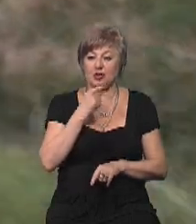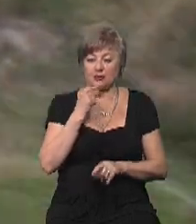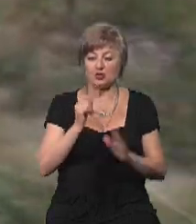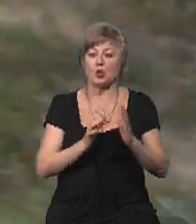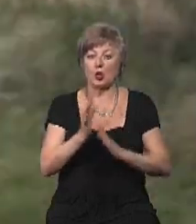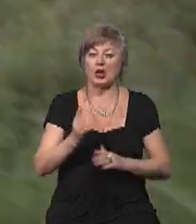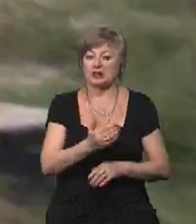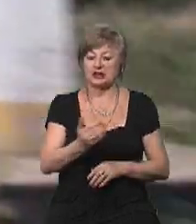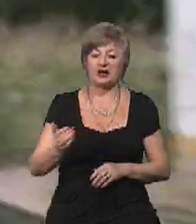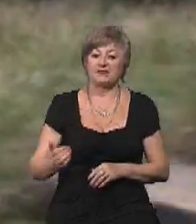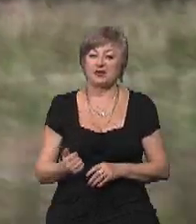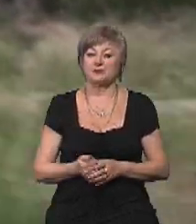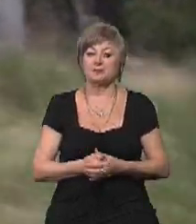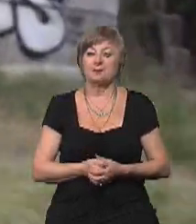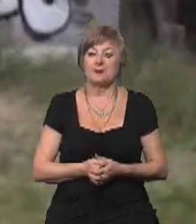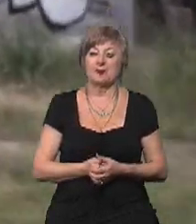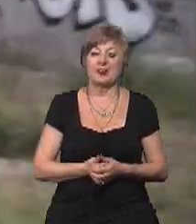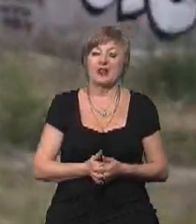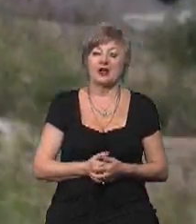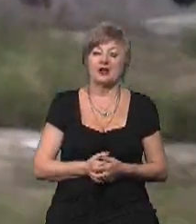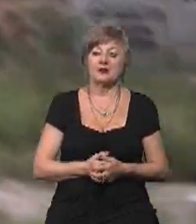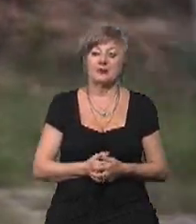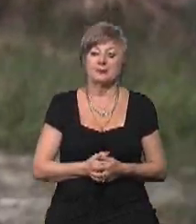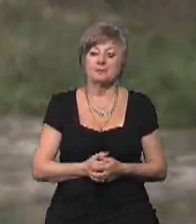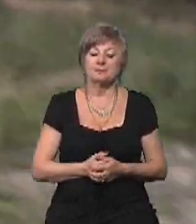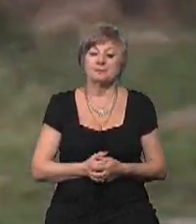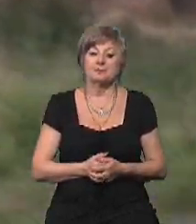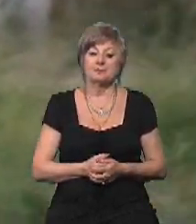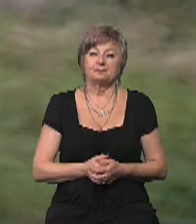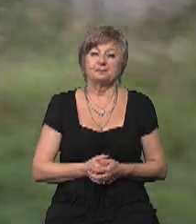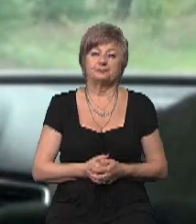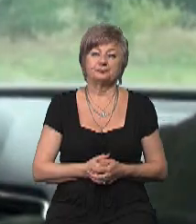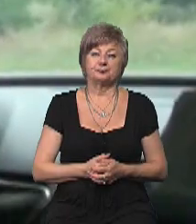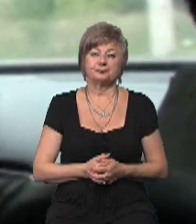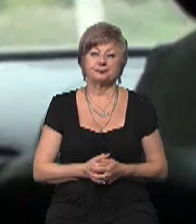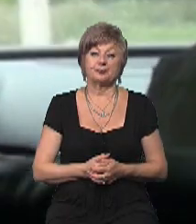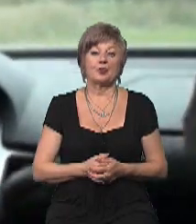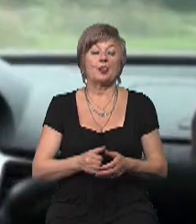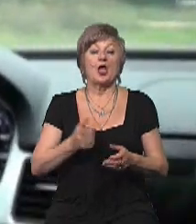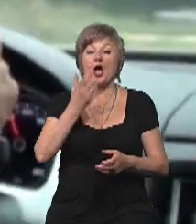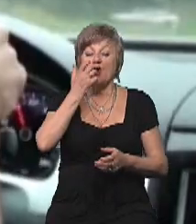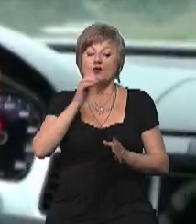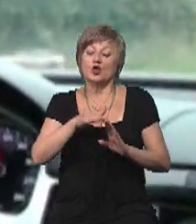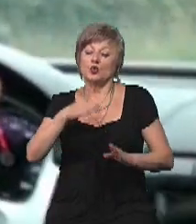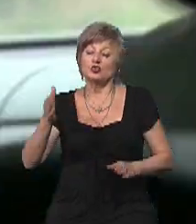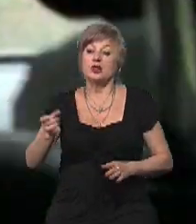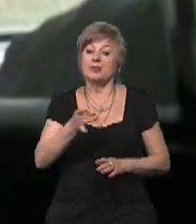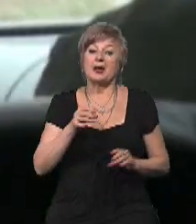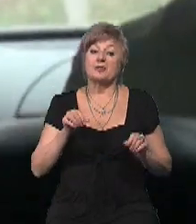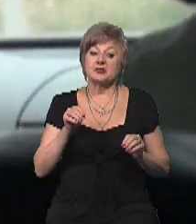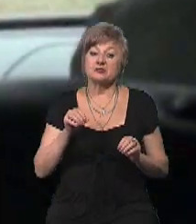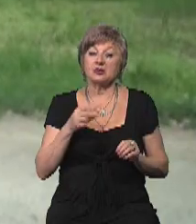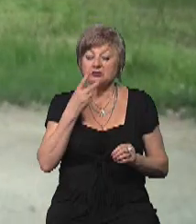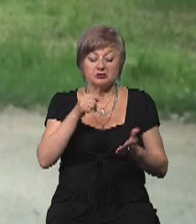одна амброзія, сплошна амброзія. Прямо під мостами, тут куча амброзії. У південному мікрорайоні на відмічених